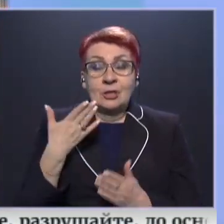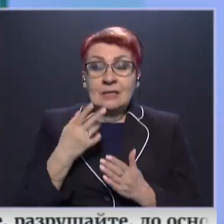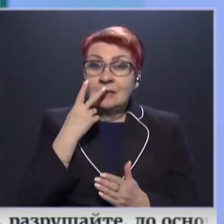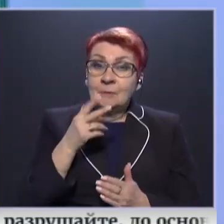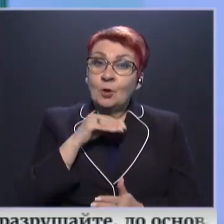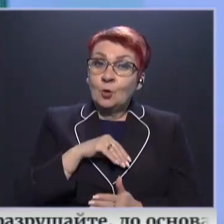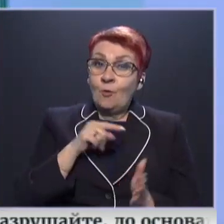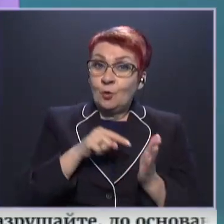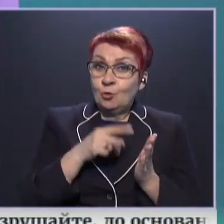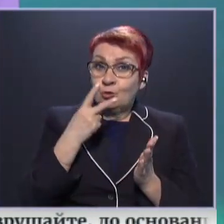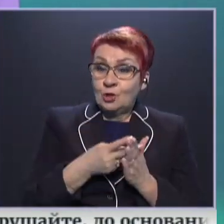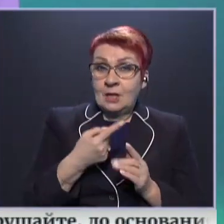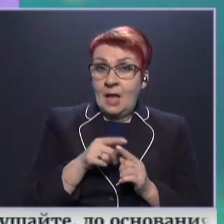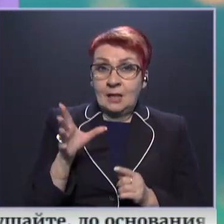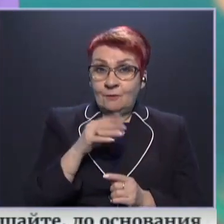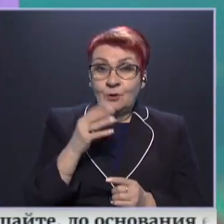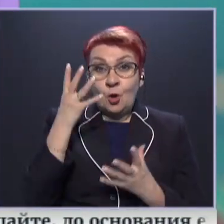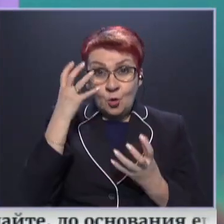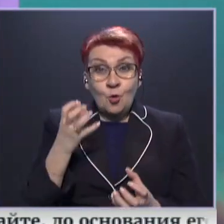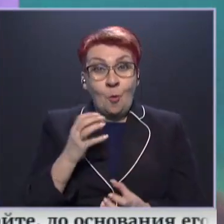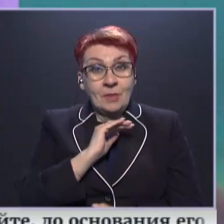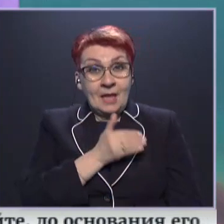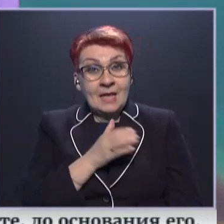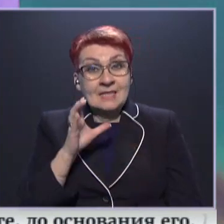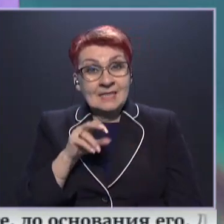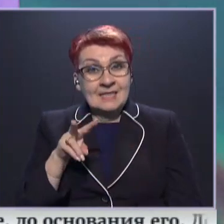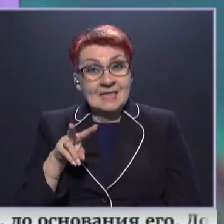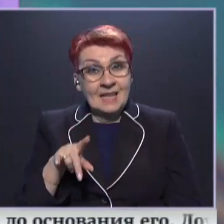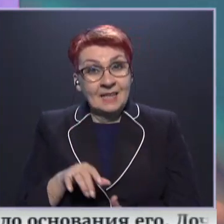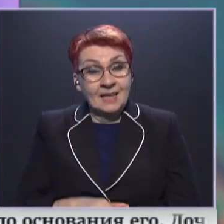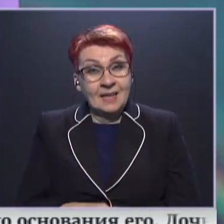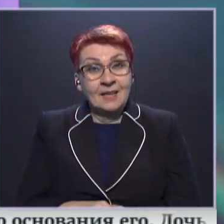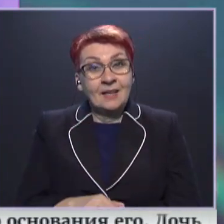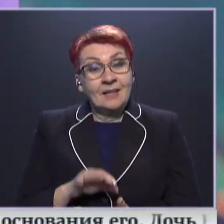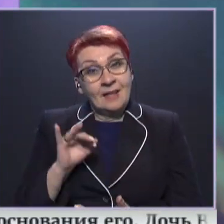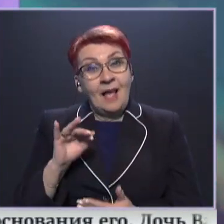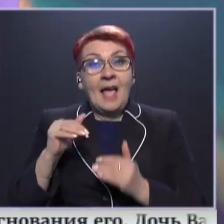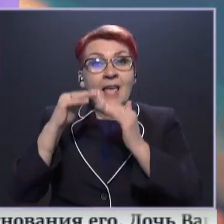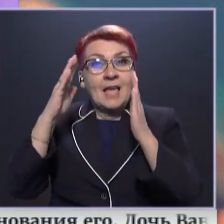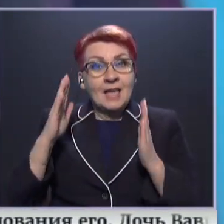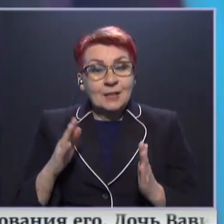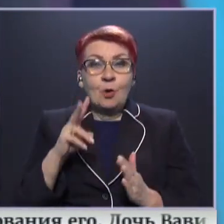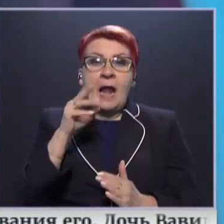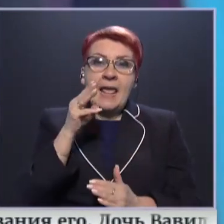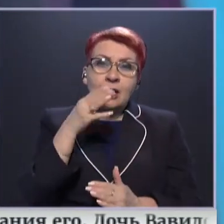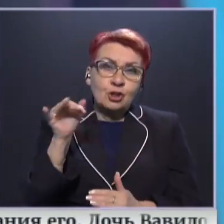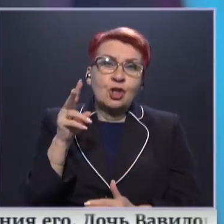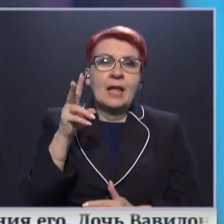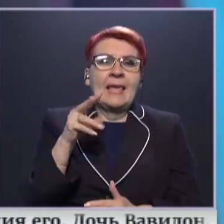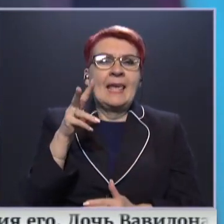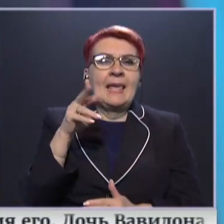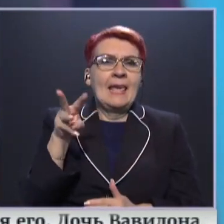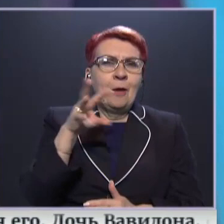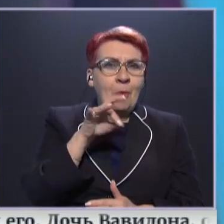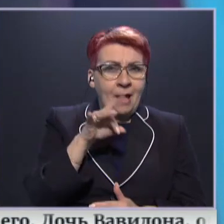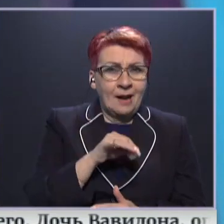зрения духовной, то это все темные силы. Абсолютно. Какие-то, да. В избушке на курьих ножках, лешие, там, кикиморы и все прочее.